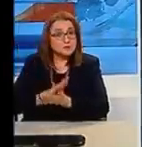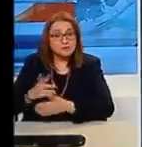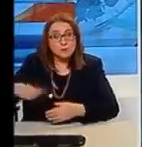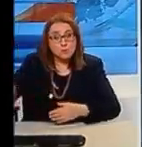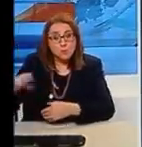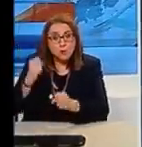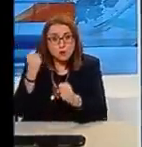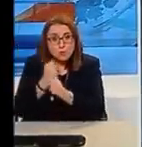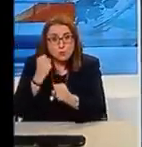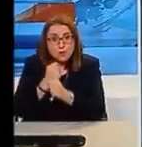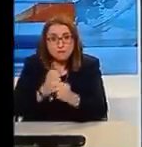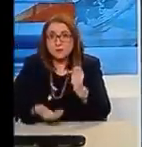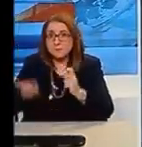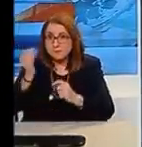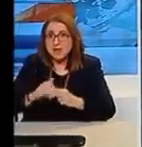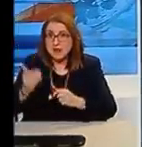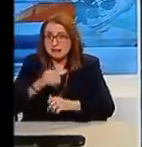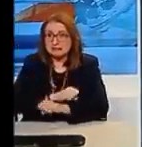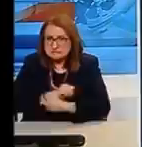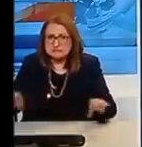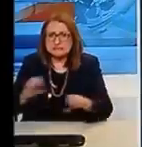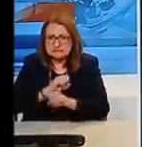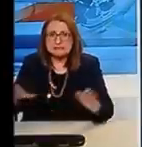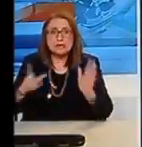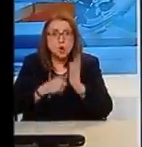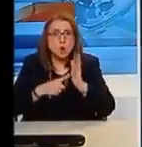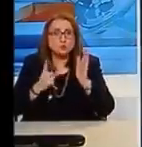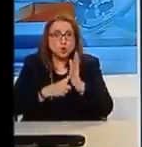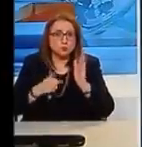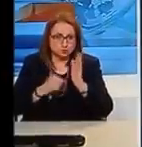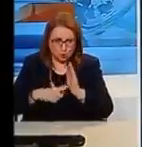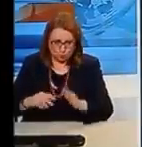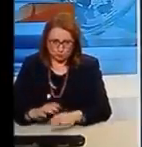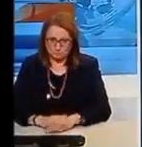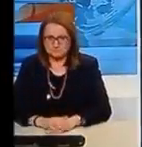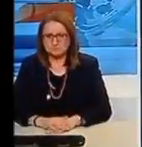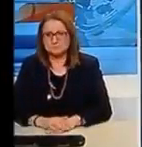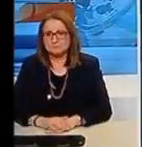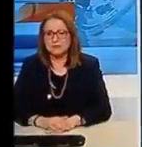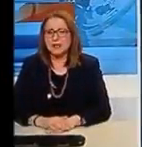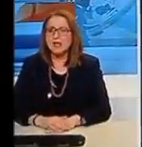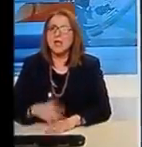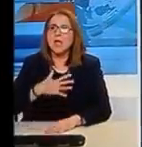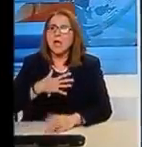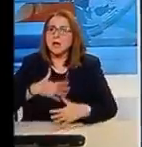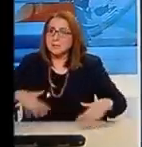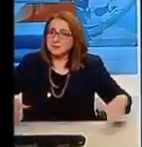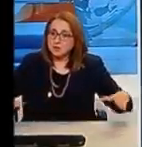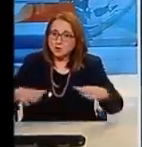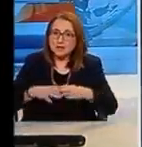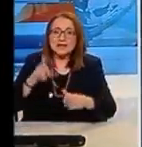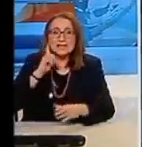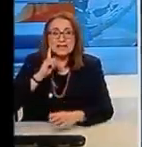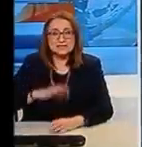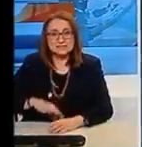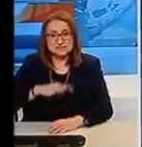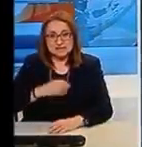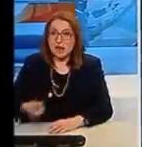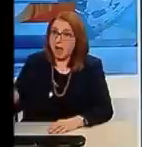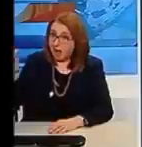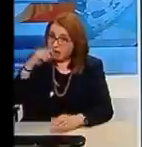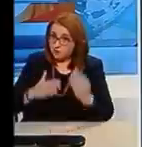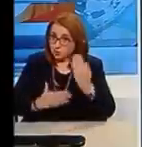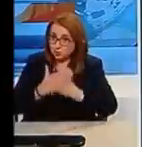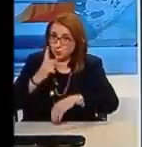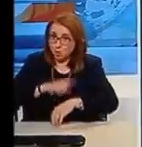εργαζομένους των γραμματιών τους. Αγαπητοί μου συμπολίτες, κυρίες και κύριοι, από αύριο στις 6 το πρωί ξεκινάει μια νέα μάχη. Μια